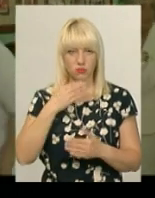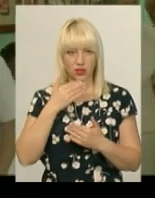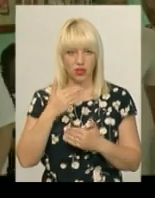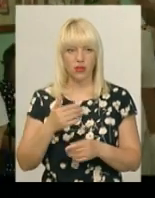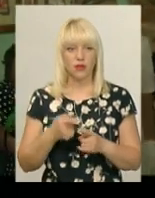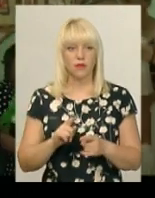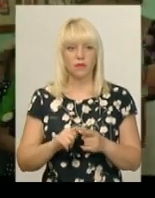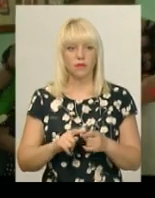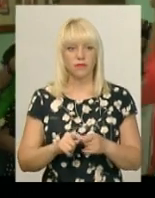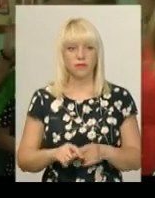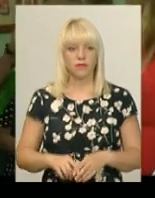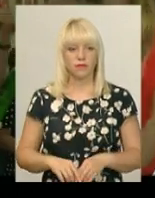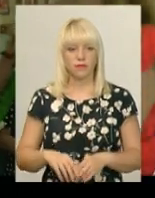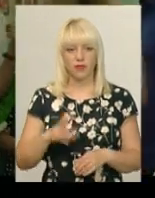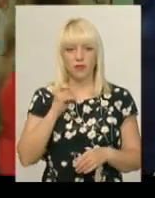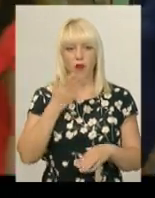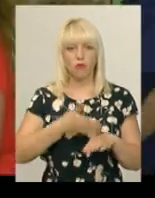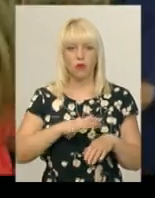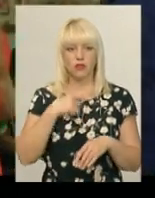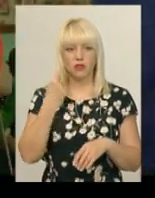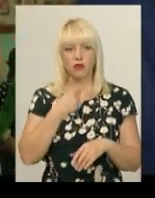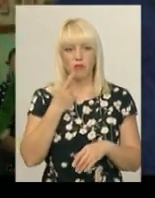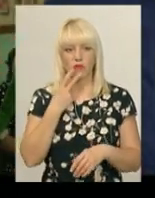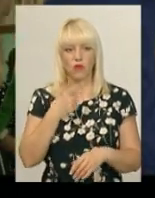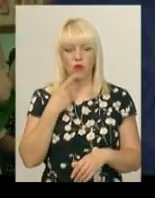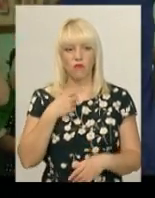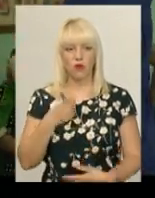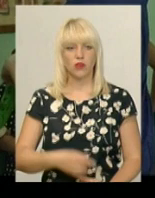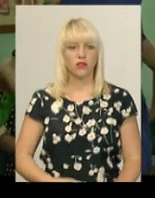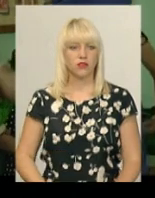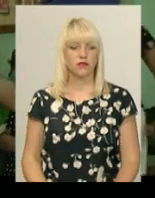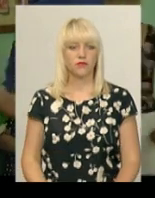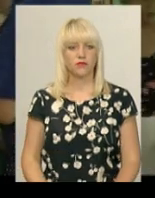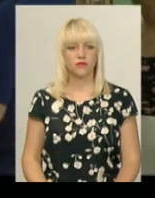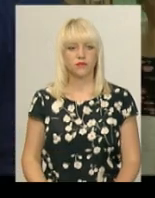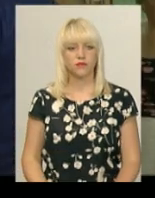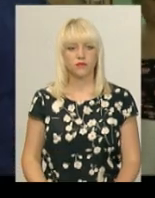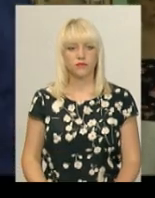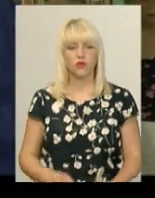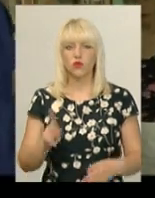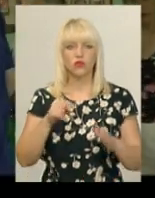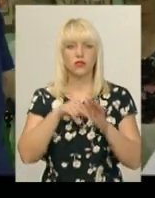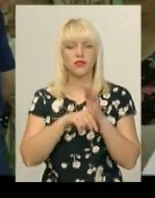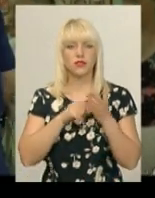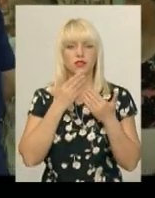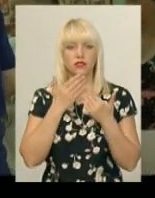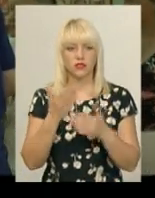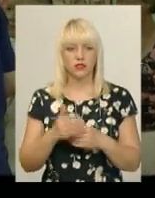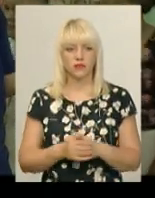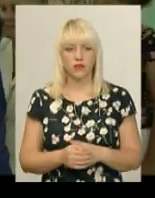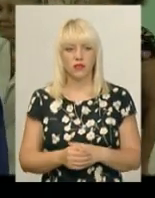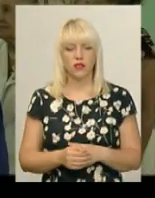їлі каже, що в своє споткання виник бачення, не м'я на ня. Що це означає? Кожен ховав